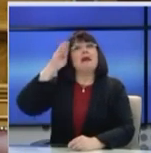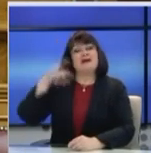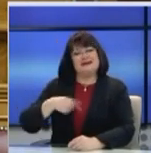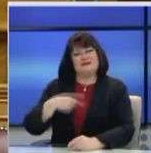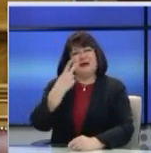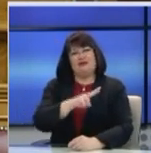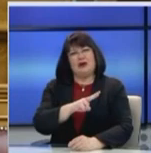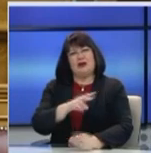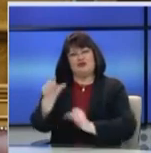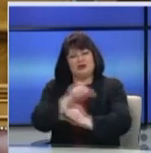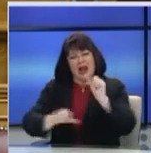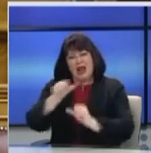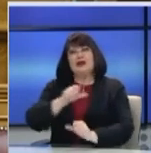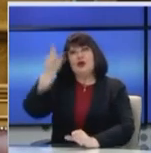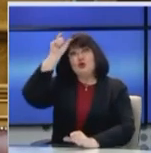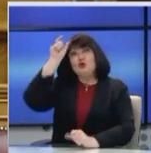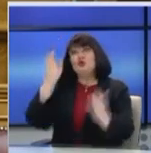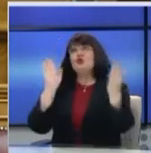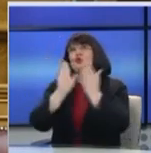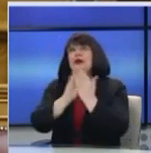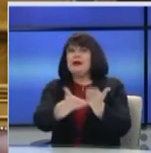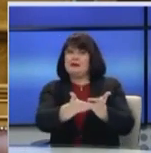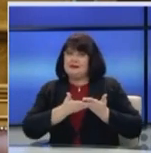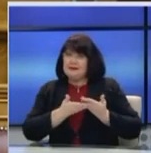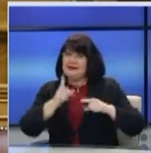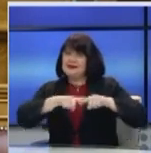ΗΠΑ απέναντι στην Τουρκία που να στηρίζει τα ελληνικά